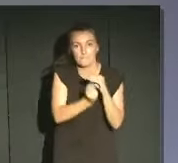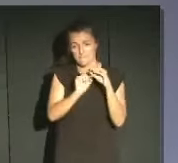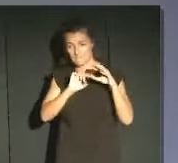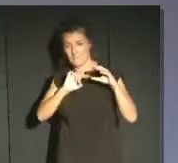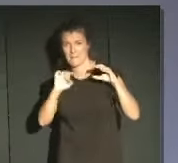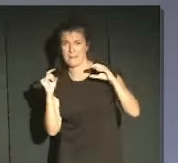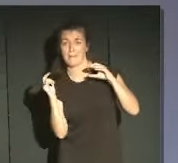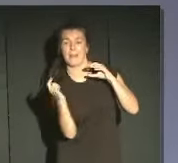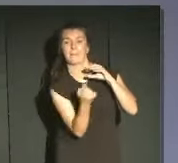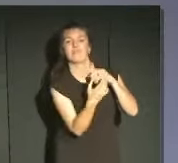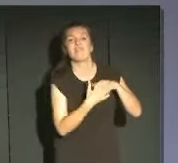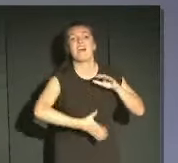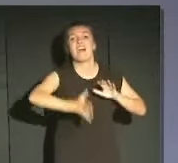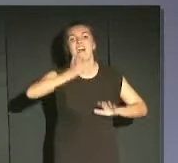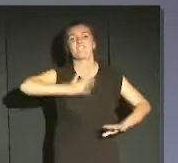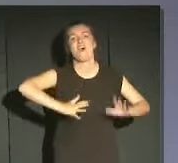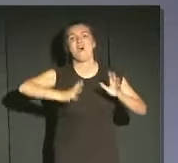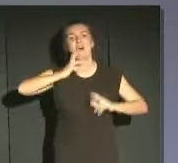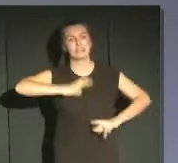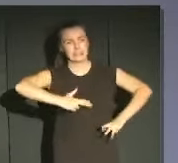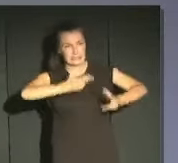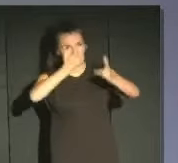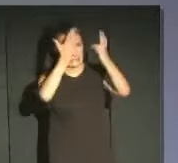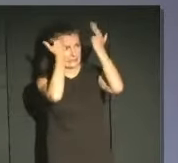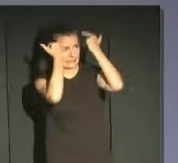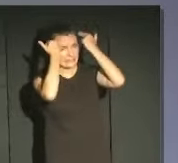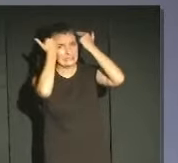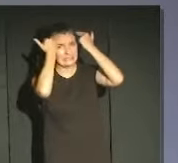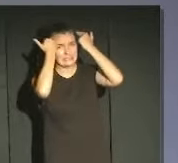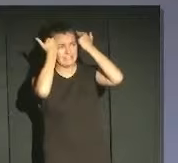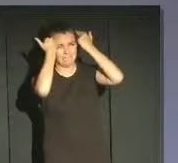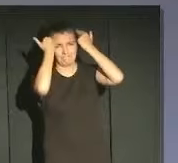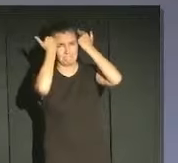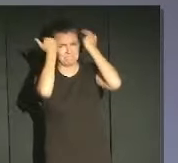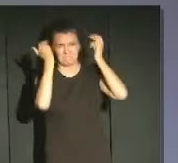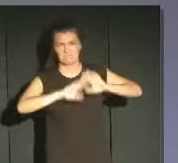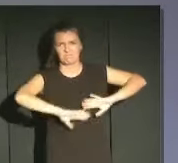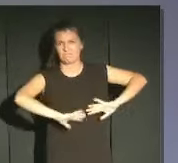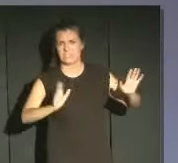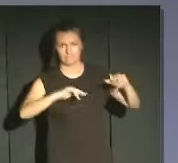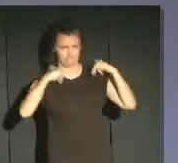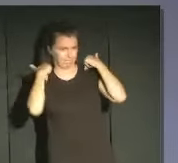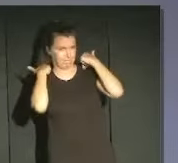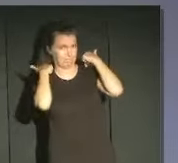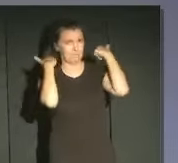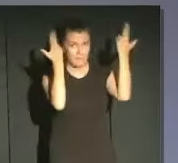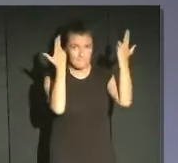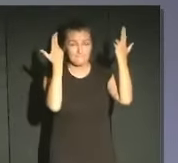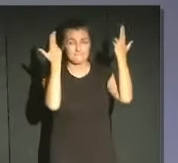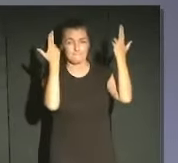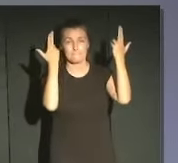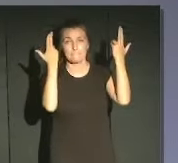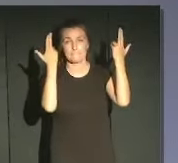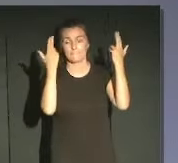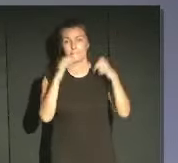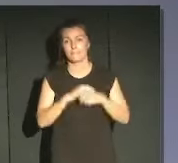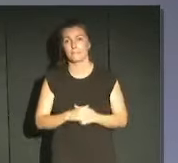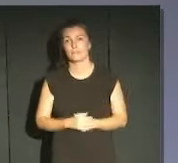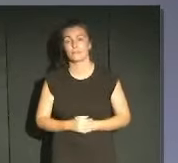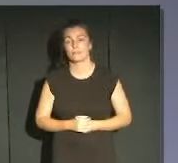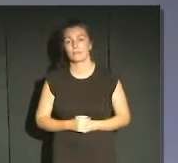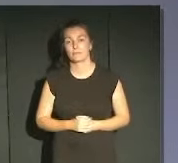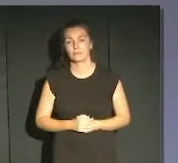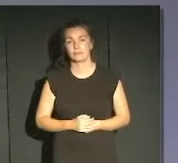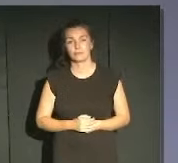courbaient les chinières qui acceptaient l'inacceptable ne l'accepteront plus et nous devons